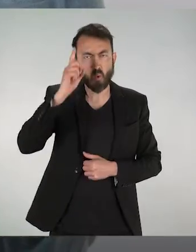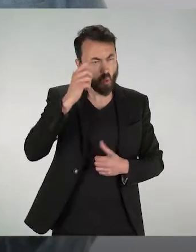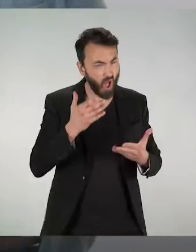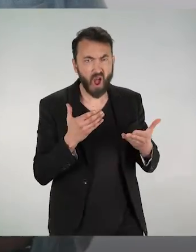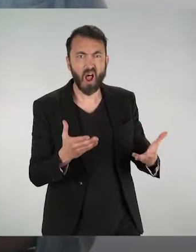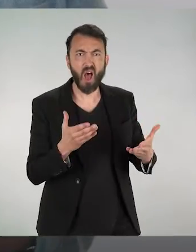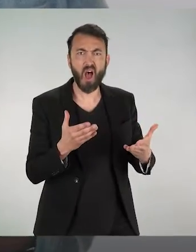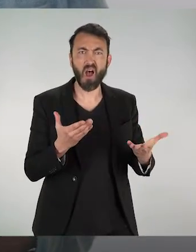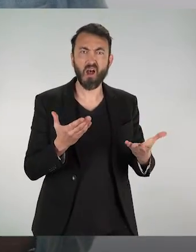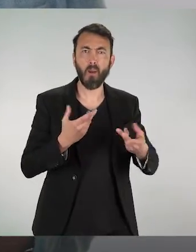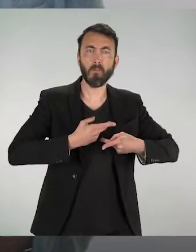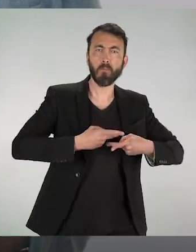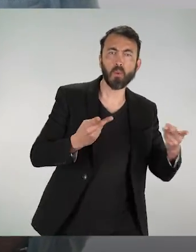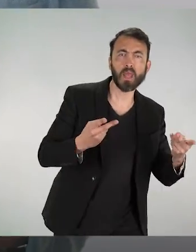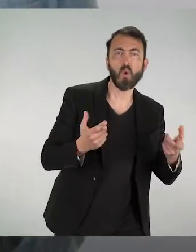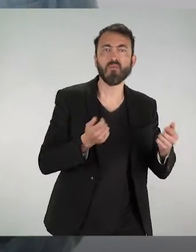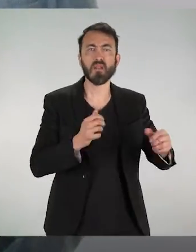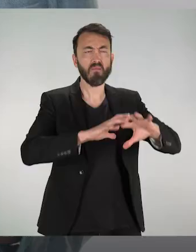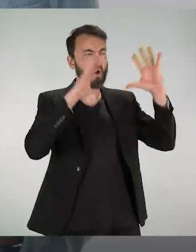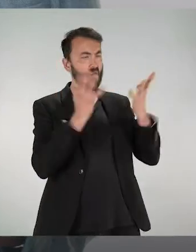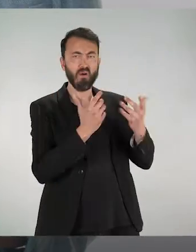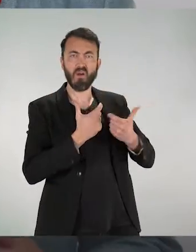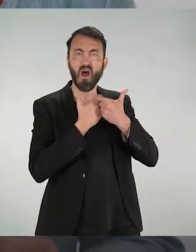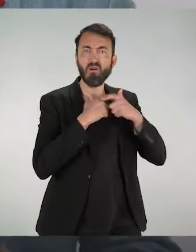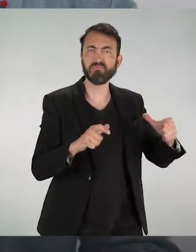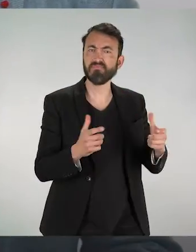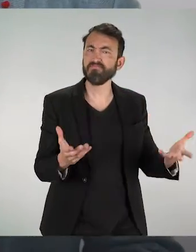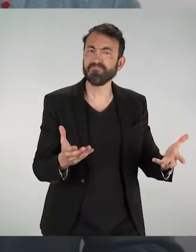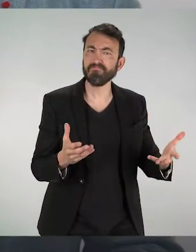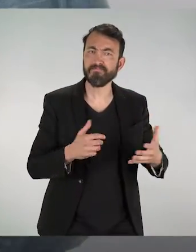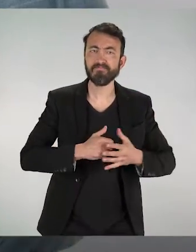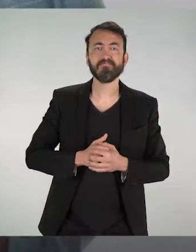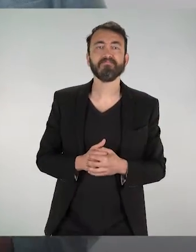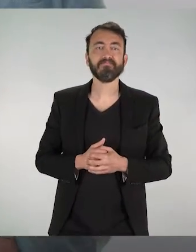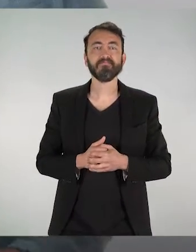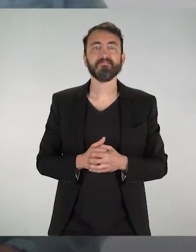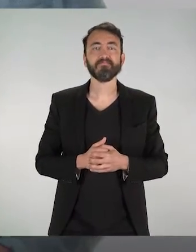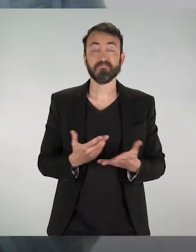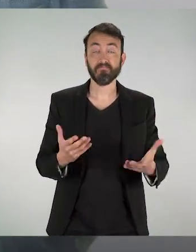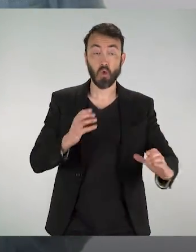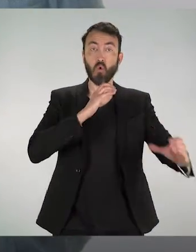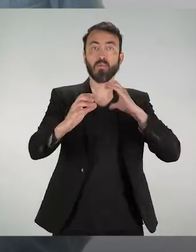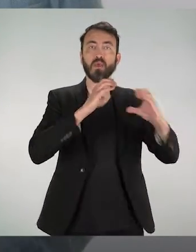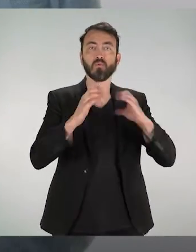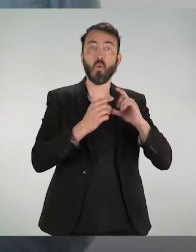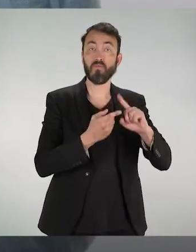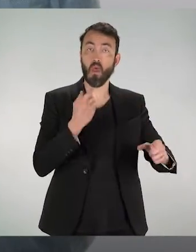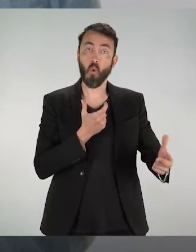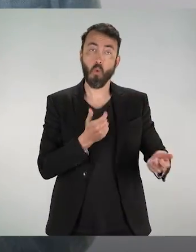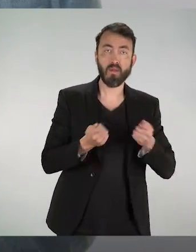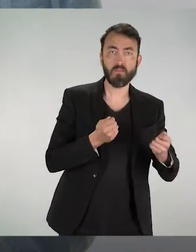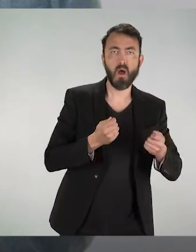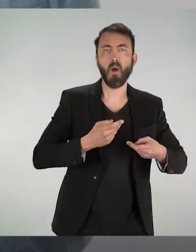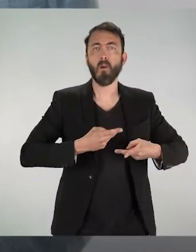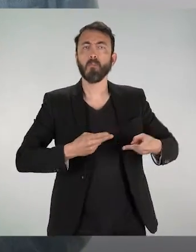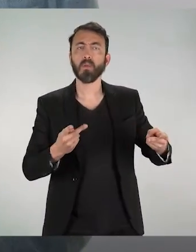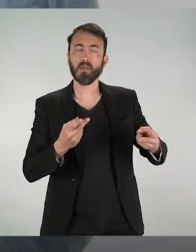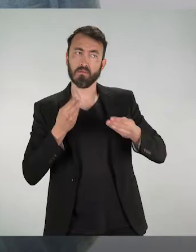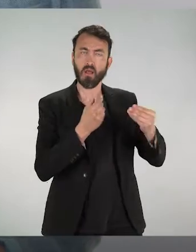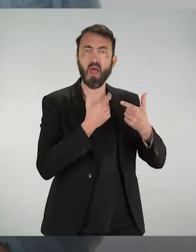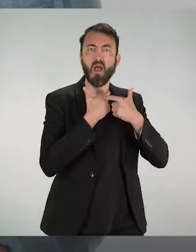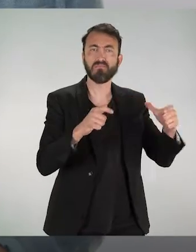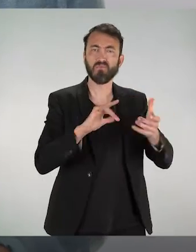Rendre accessible la communication gouvernementale et publique à tous les citoyens en l'adaptant aux besoins particuliers des personnes en situation de